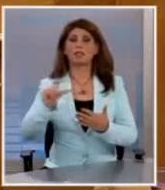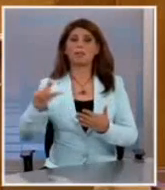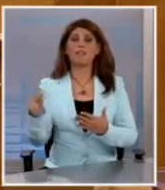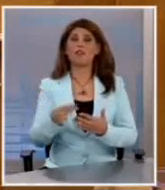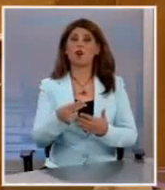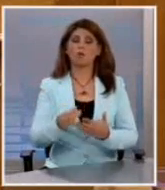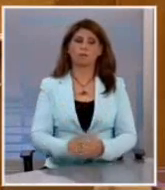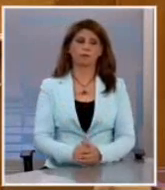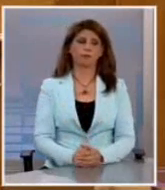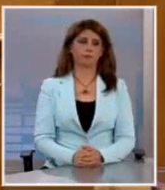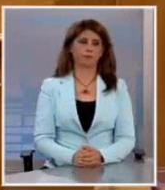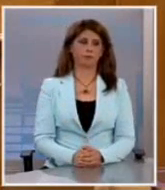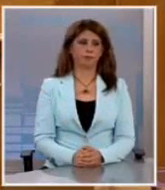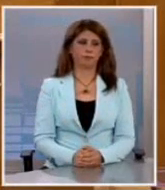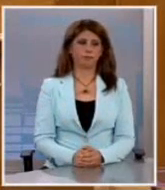58,6 δισεκατομμύρια ευρώ.